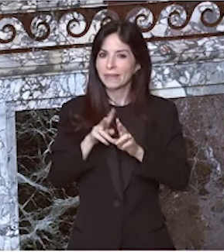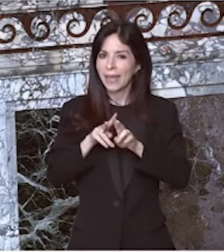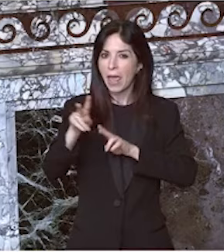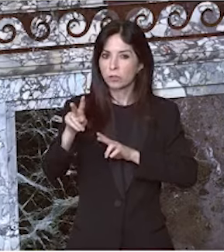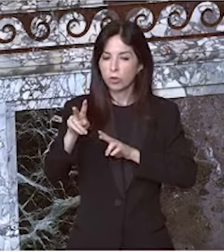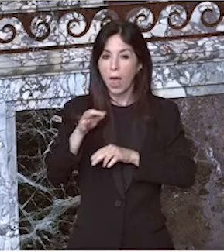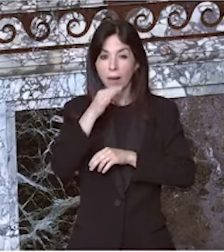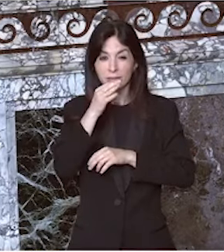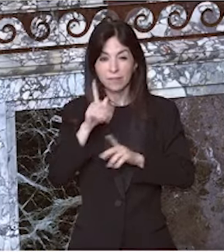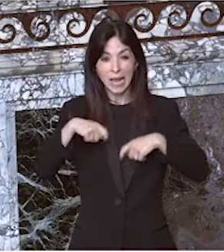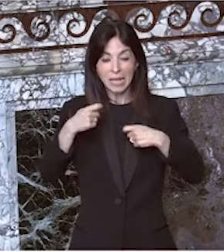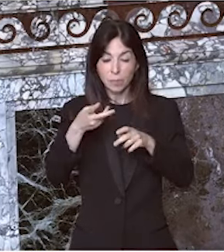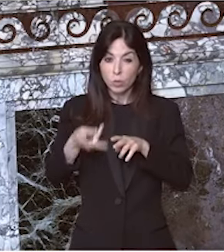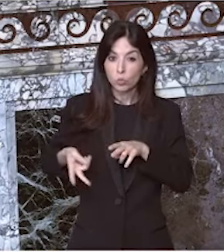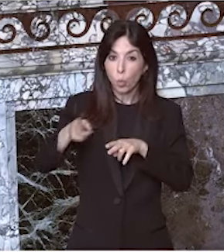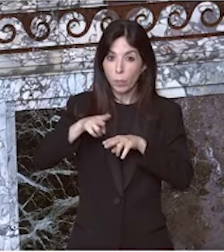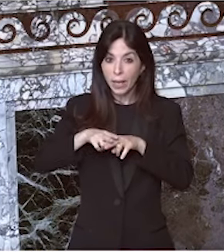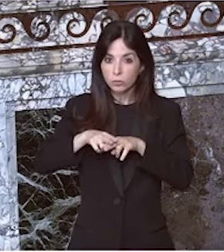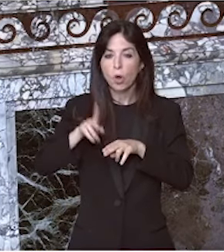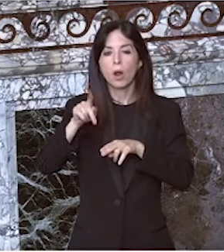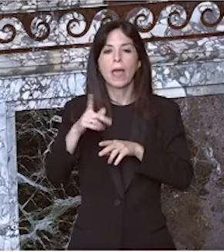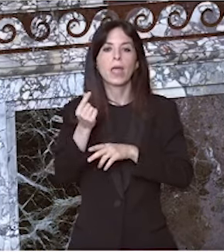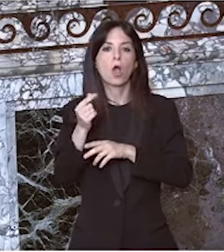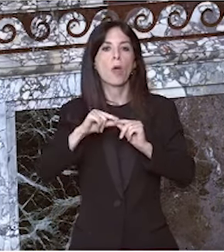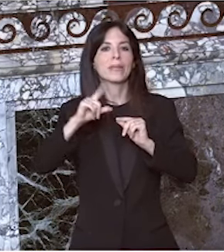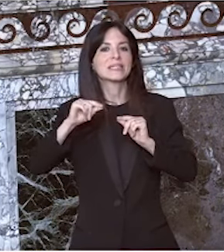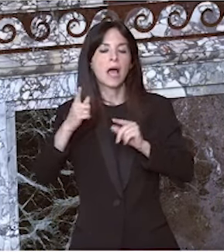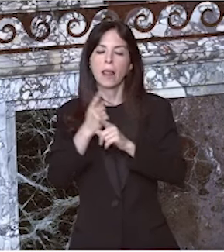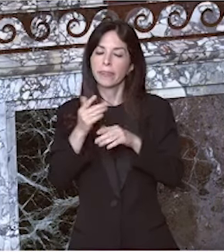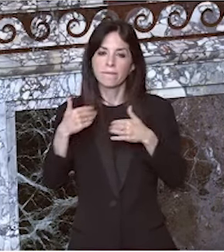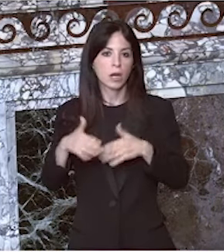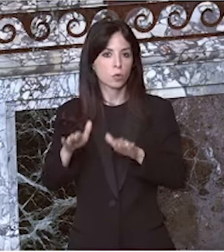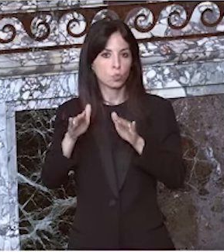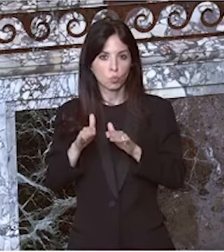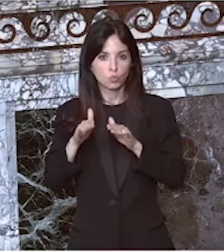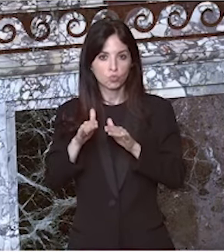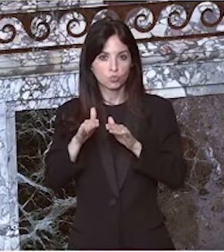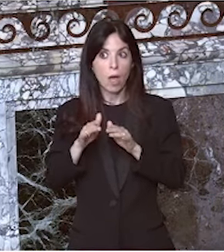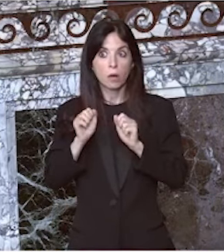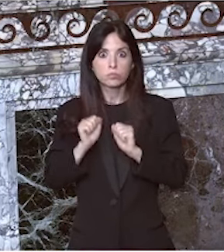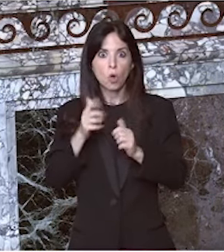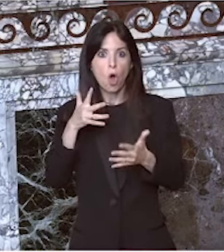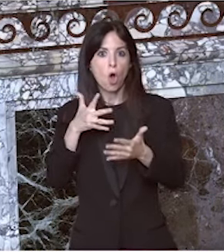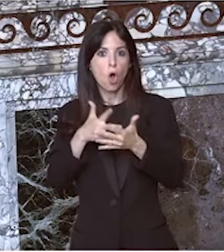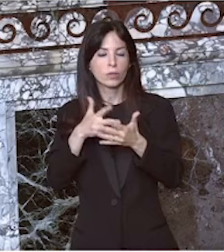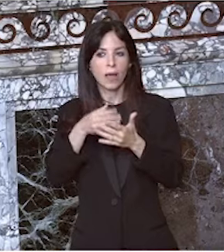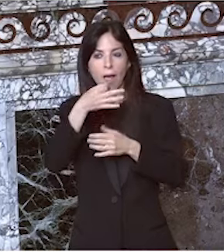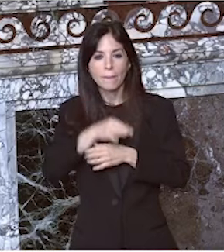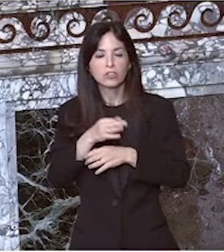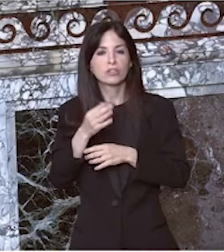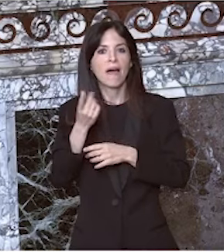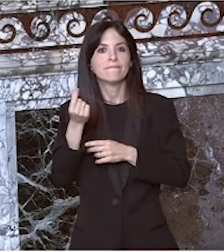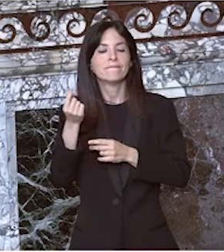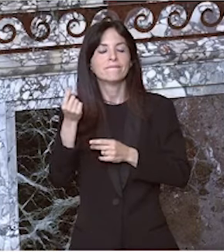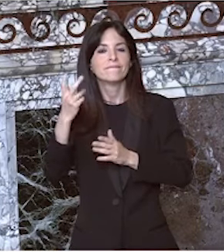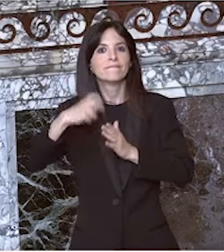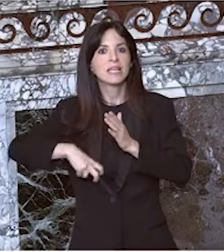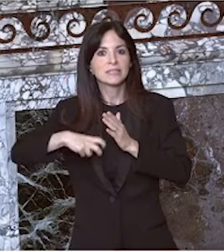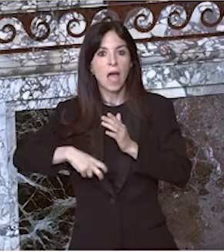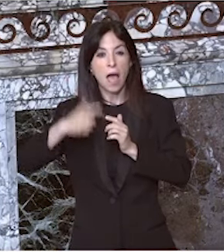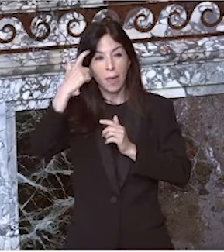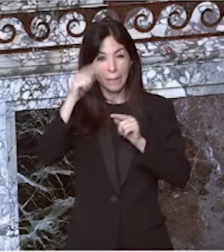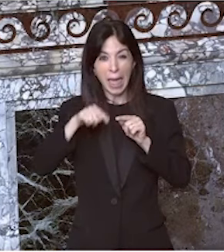duplicazione di spesa e la rinuncia alle economie di scala. Incontrerebbe ostacoli nella capacità fiscale di più paesi,